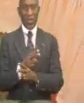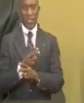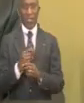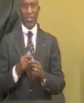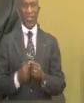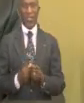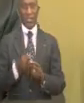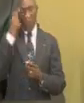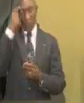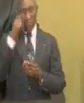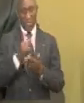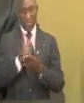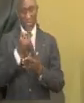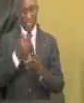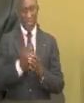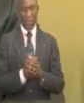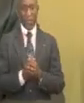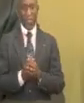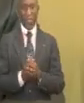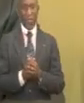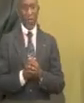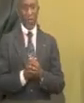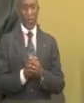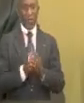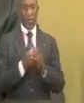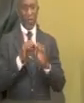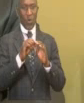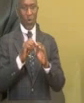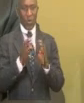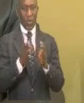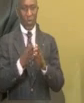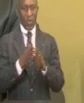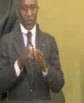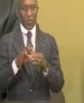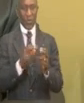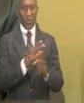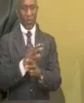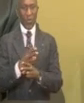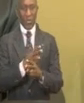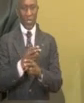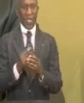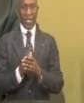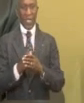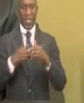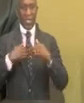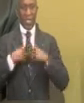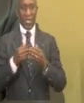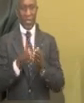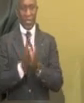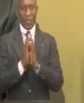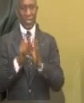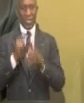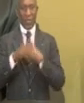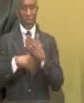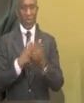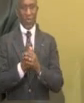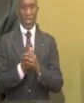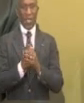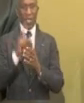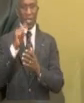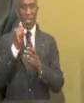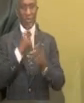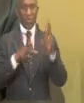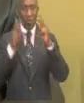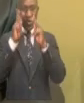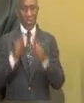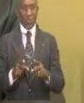ce faire, le Conseil provincial de sécurité demande à la population de la province du Haut-Katanga d'évacuer